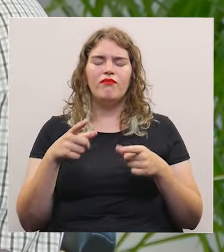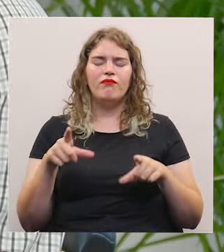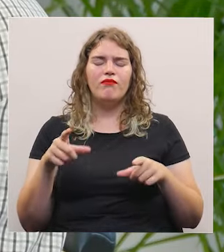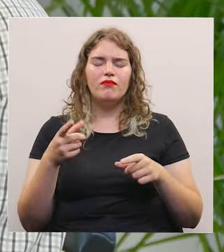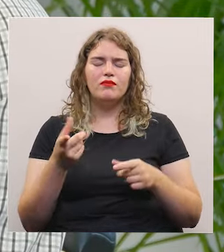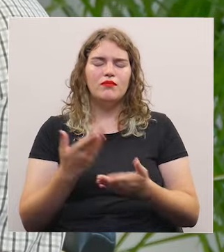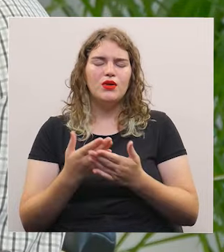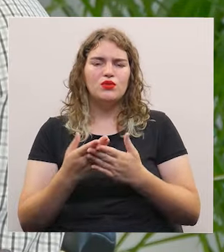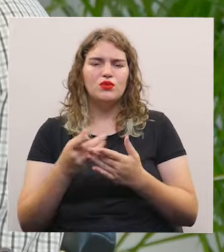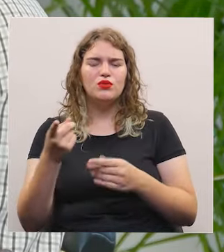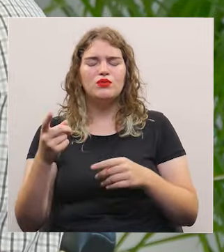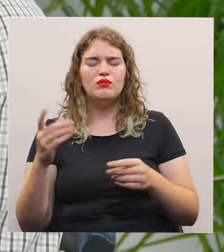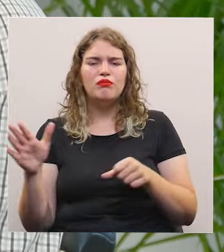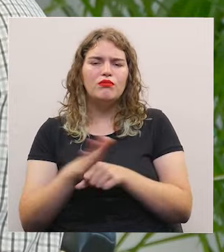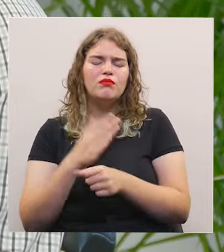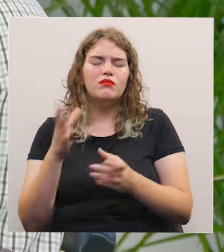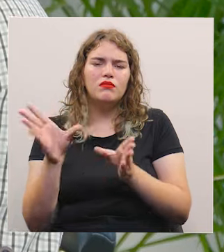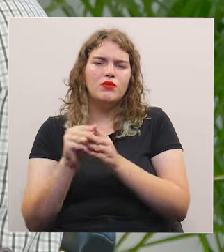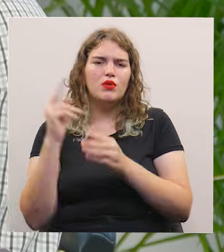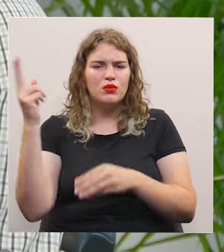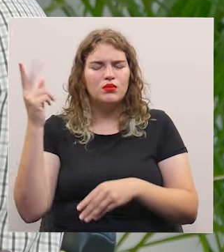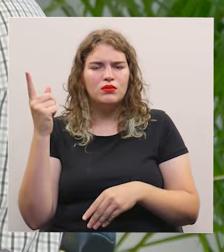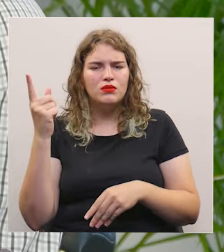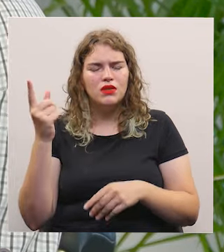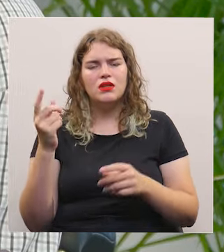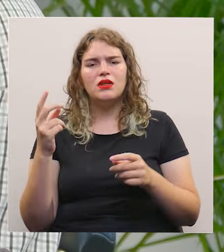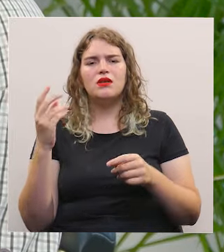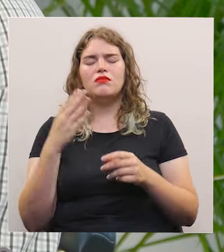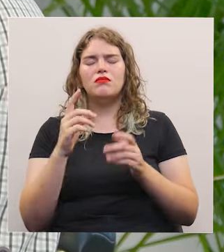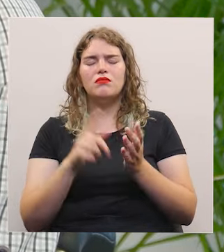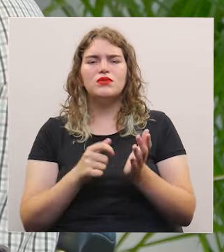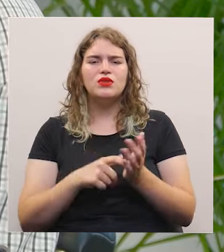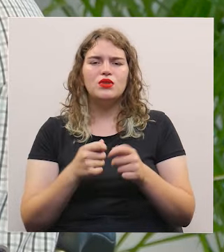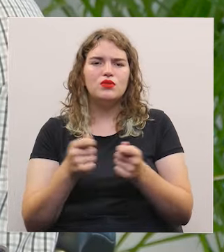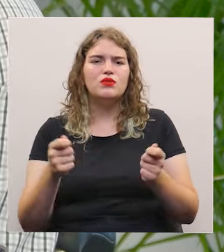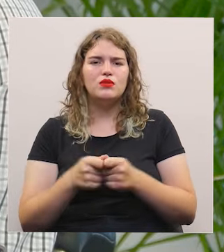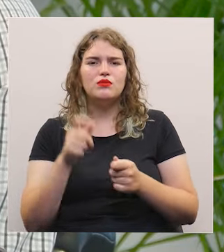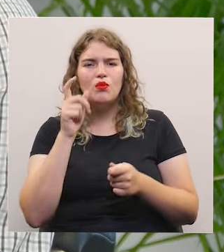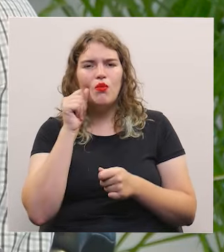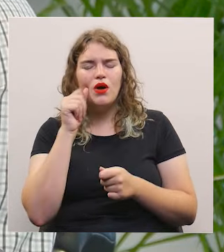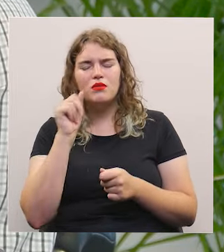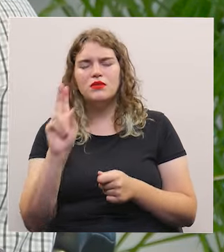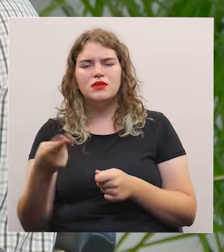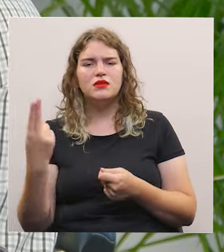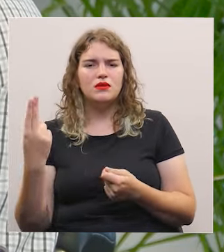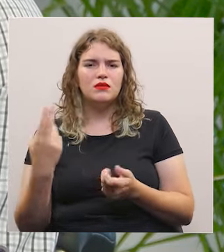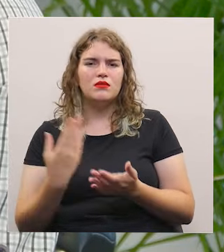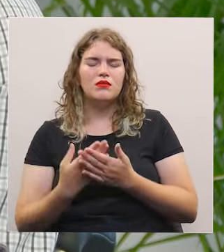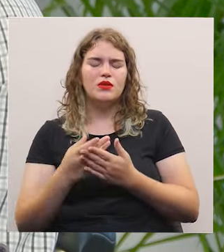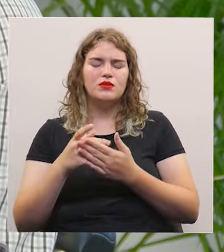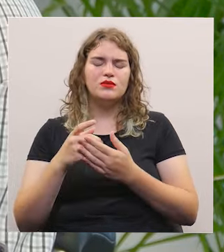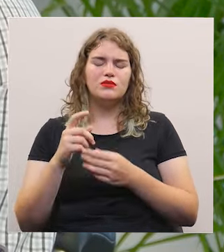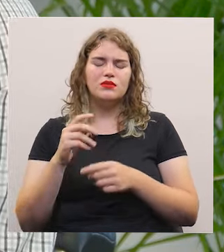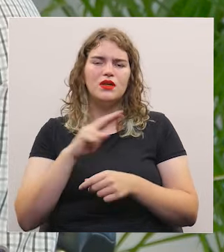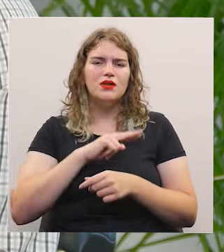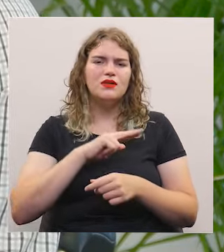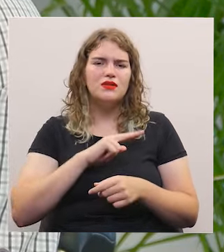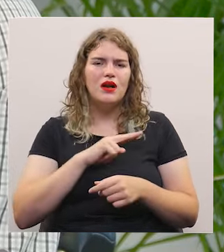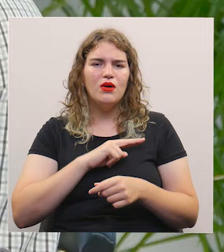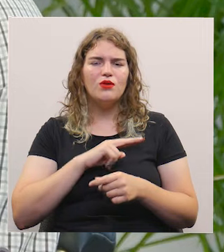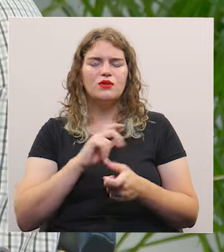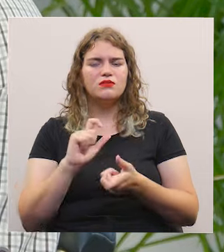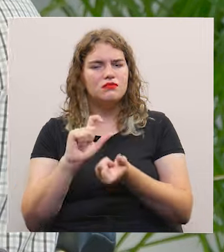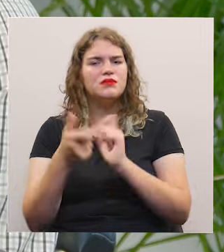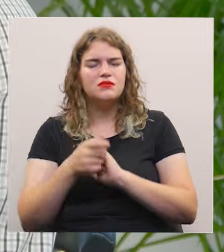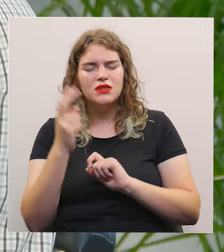în deplinătatea Ta. Mă rog ca fiecare om să se întoarcă în dragoste